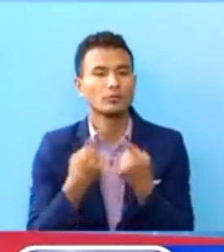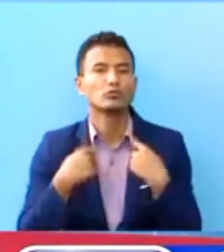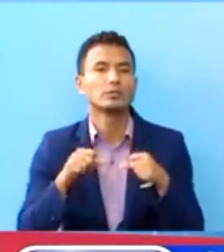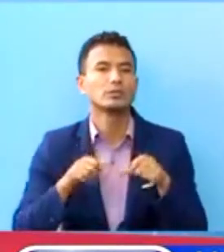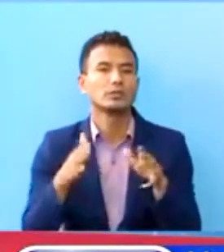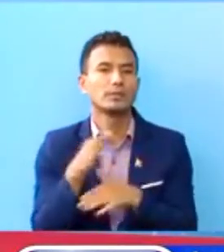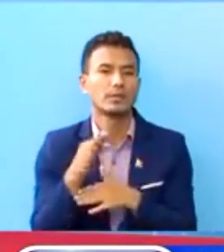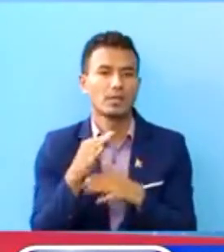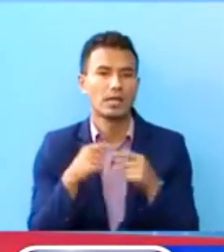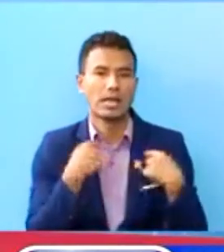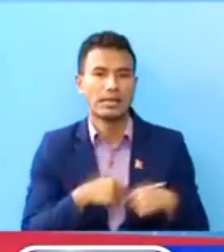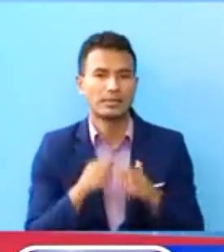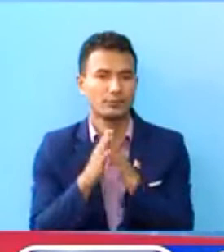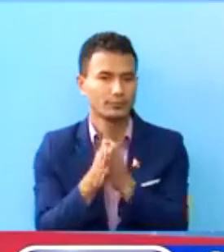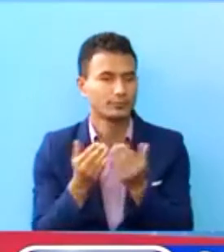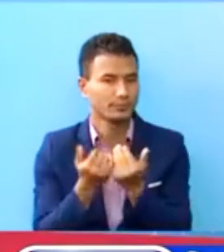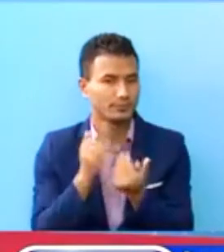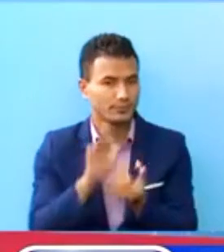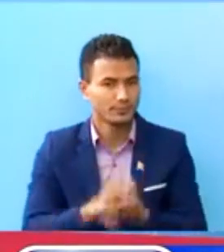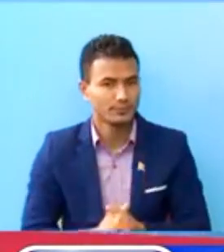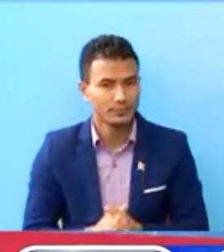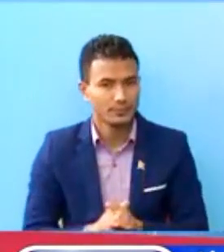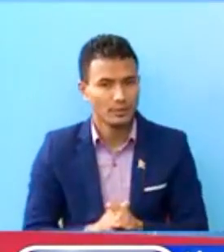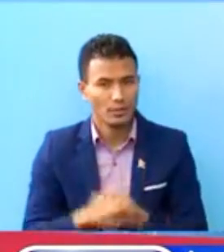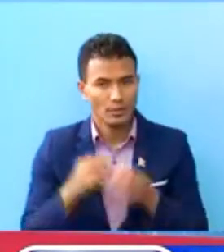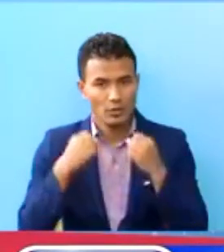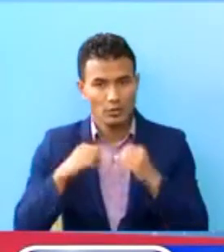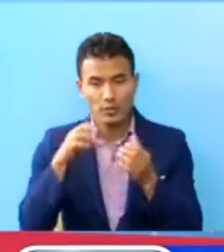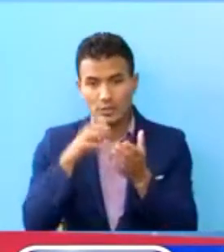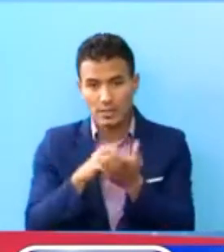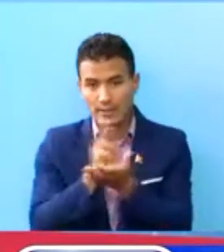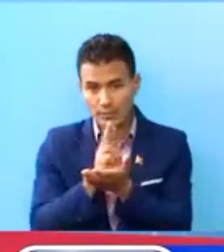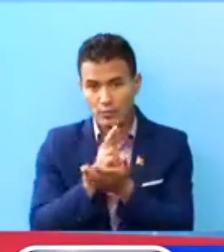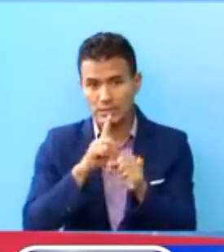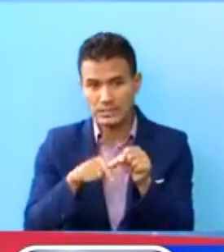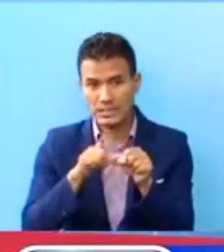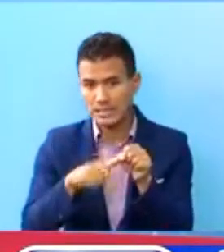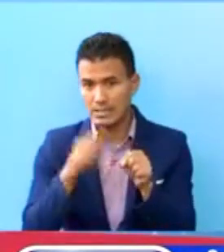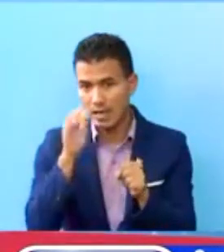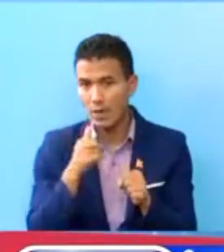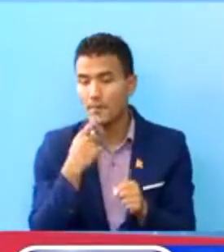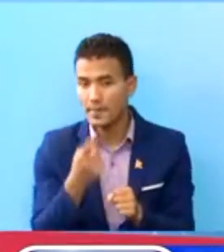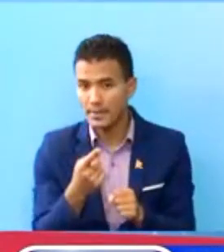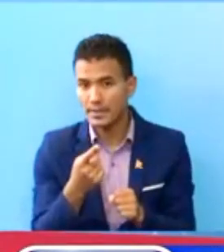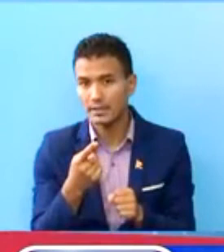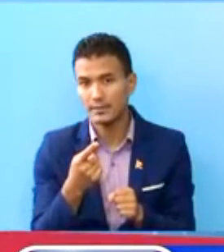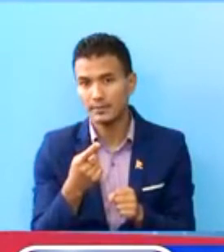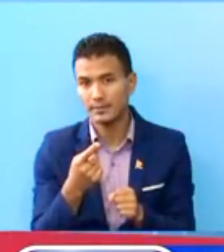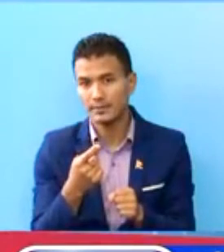तथा जनसङ्ख्या मन्त्रालयले हार्दिक अपिल गर्दछ। र प्रयोगशालाहरूको रिपोर्ट अलि ढिलो आएको भन्ने